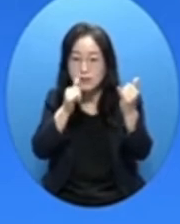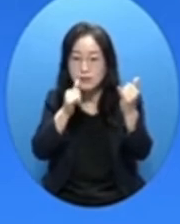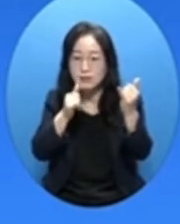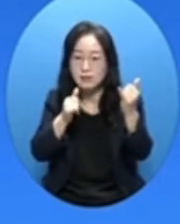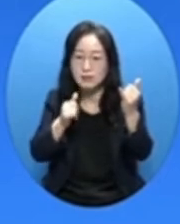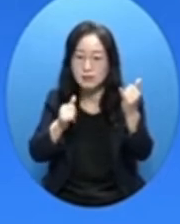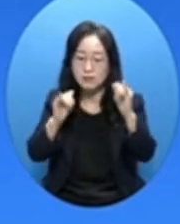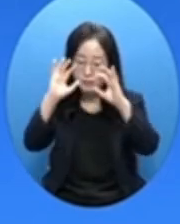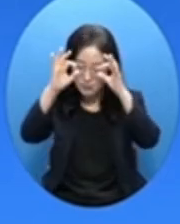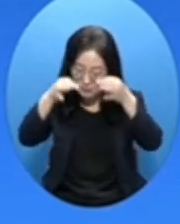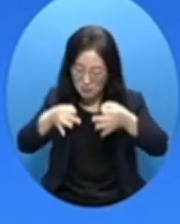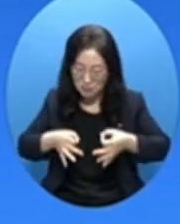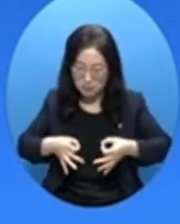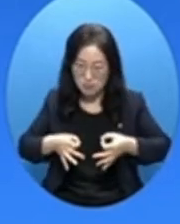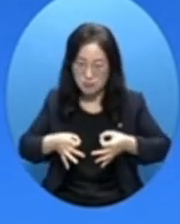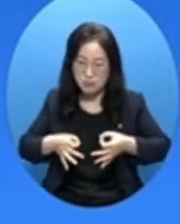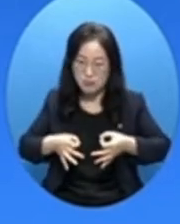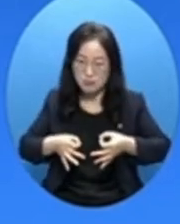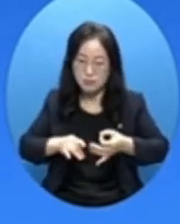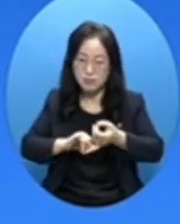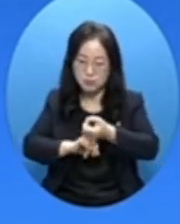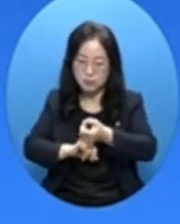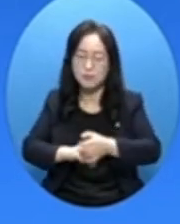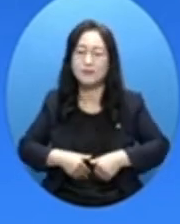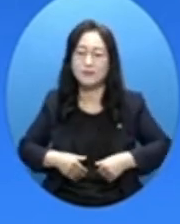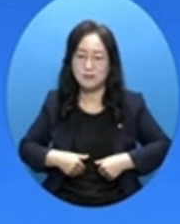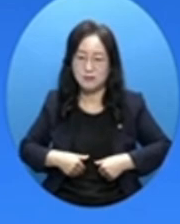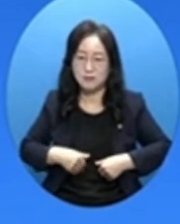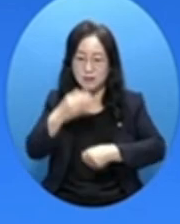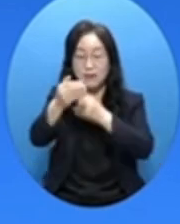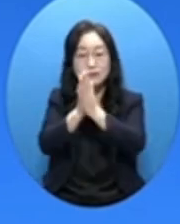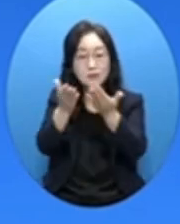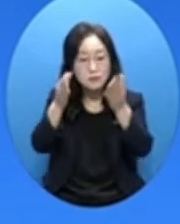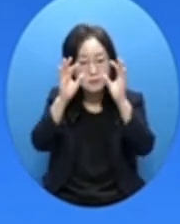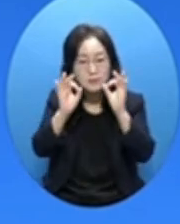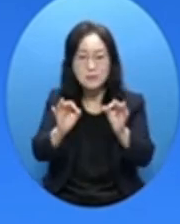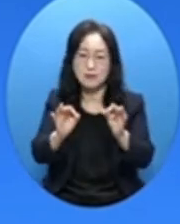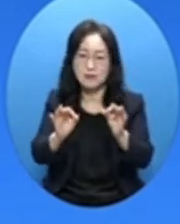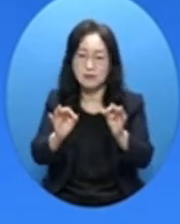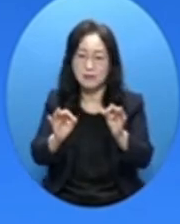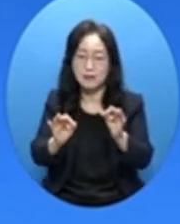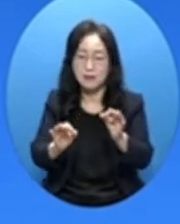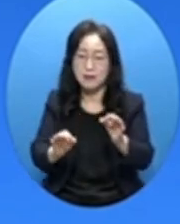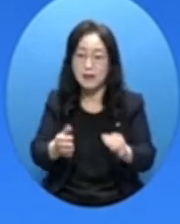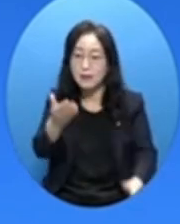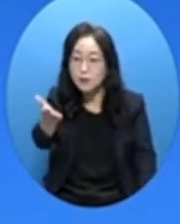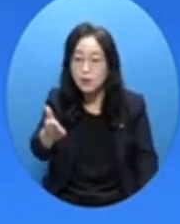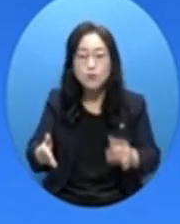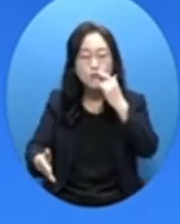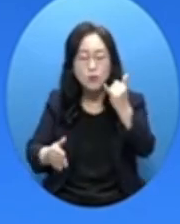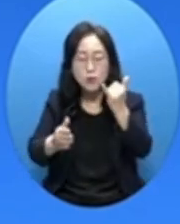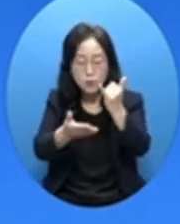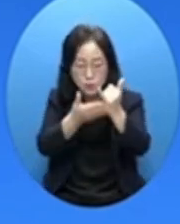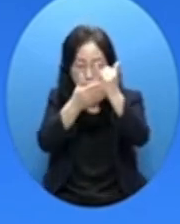심각하게 우리 자신의 모습을 돌아봐야 되는 것입니다. 성경은 내 부모를 공경하라,